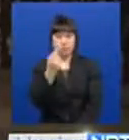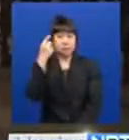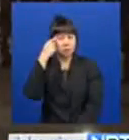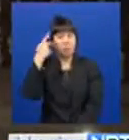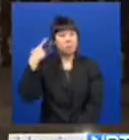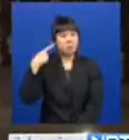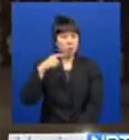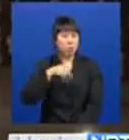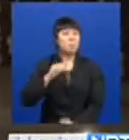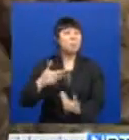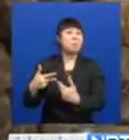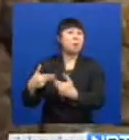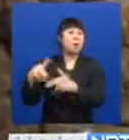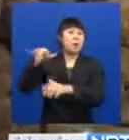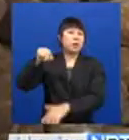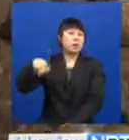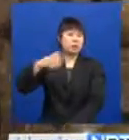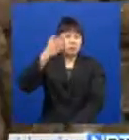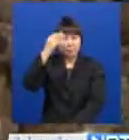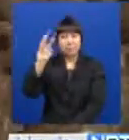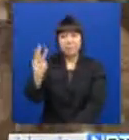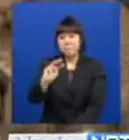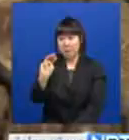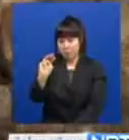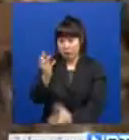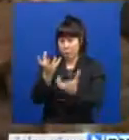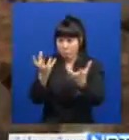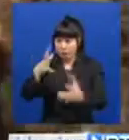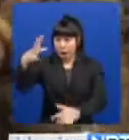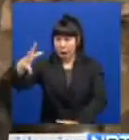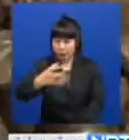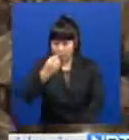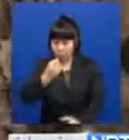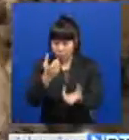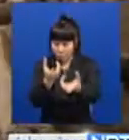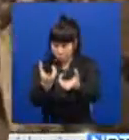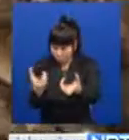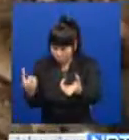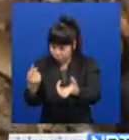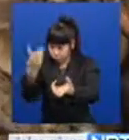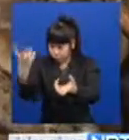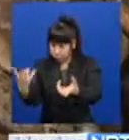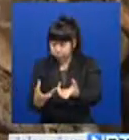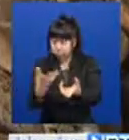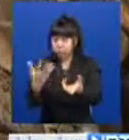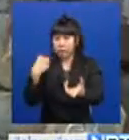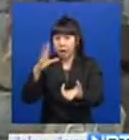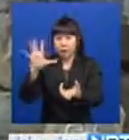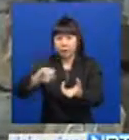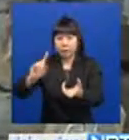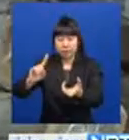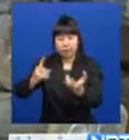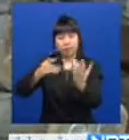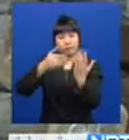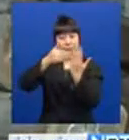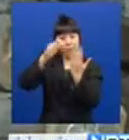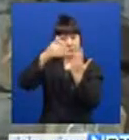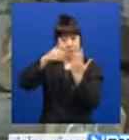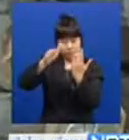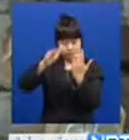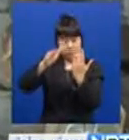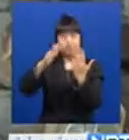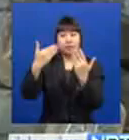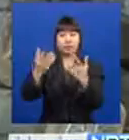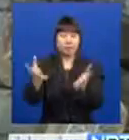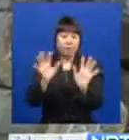ประโยชน์มากกว่าปล่อยทิ้งไว้เพราะไม้พยุงของกลางที่ยึดมามีจำนวนมากส่วนใหญ่นั้นมาจากทางภาคตะวันออกเฉียงเหนือและถูกน